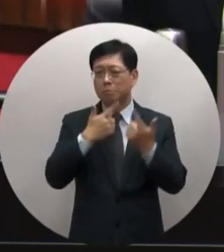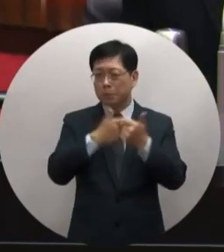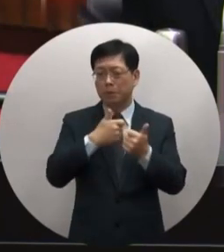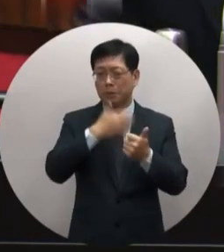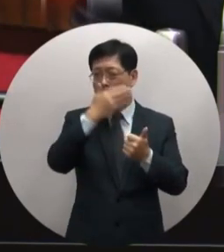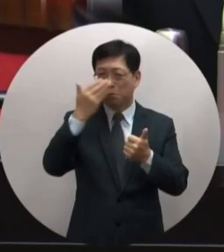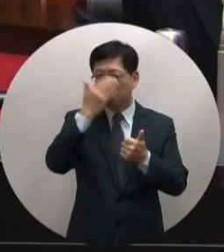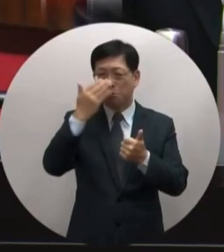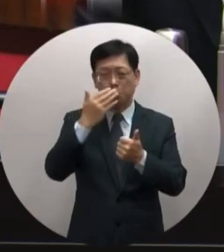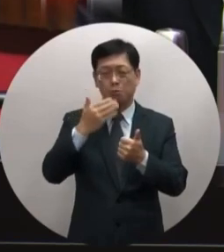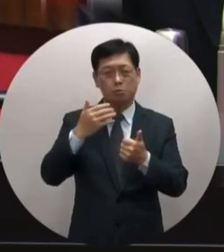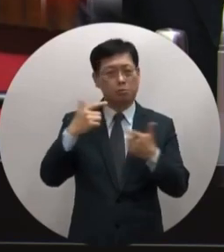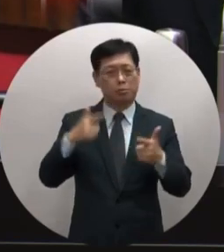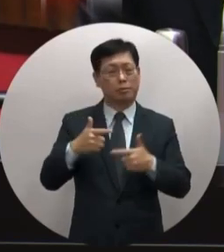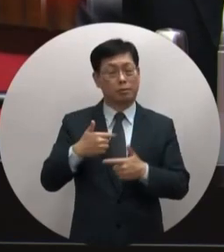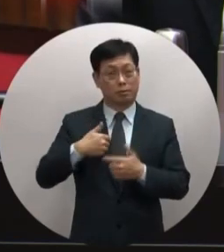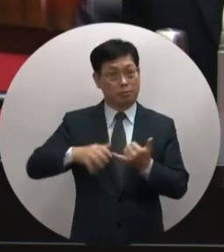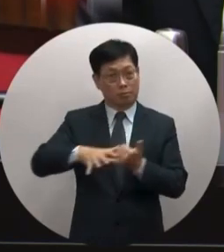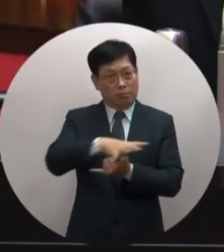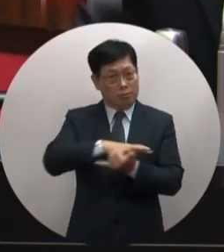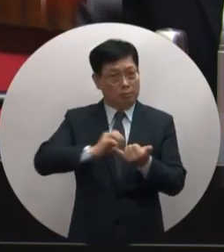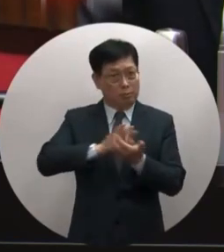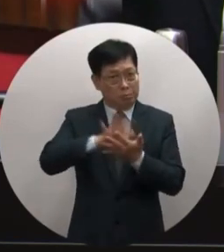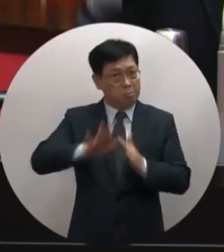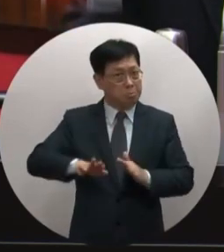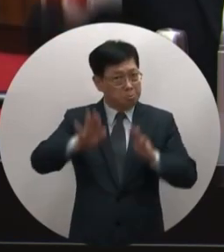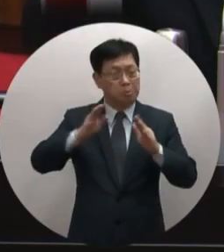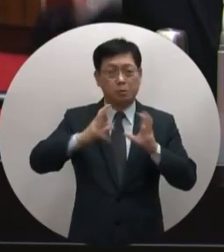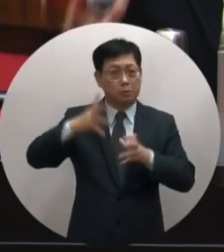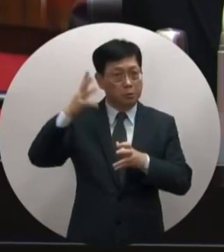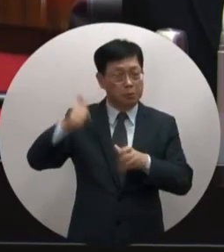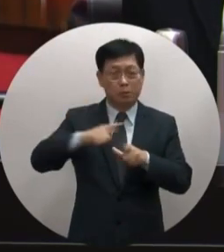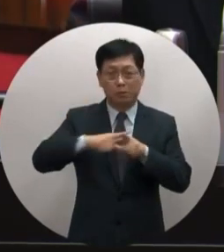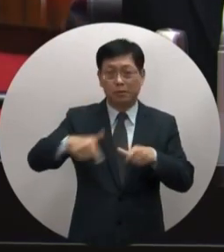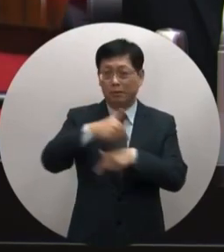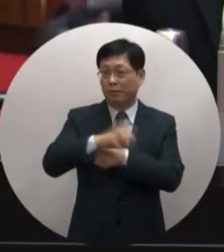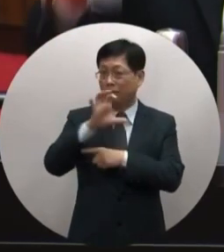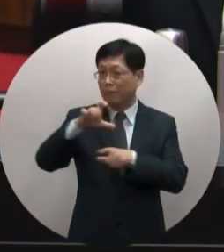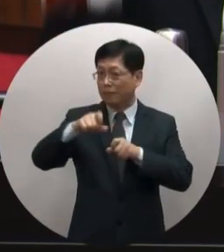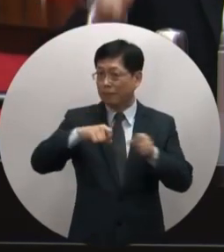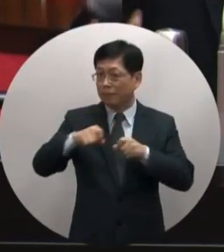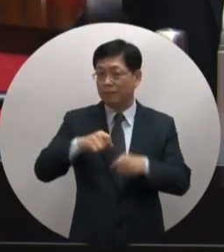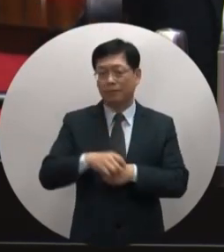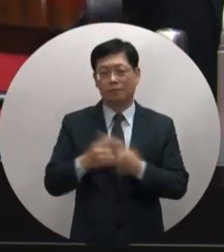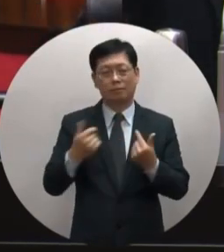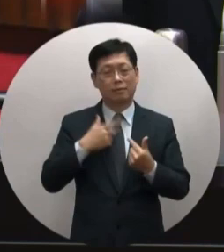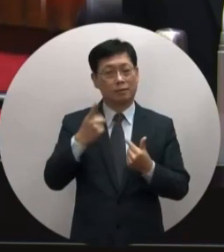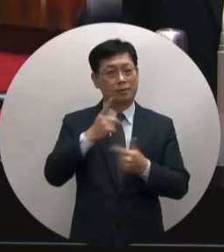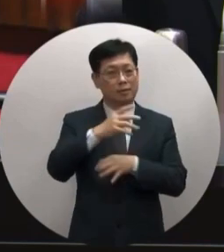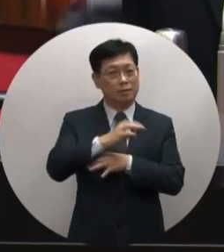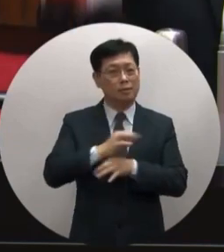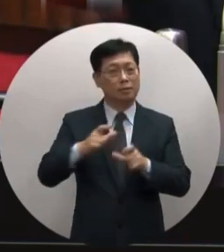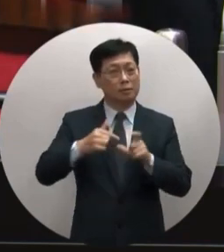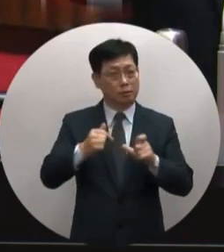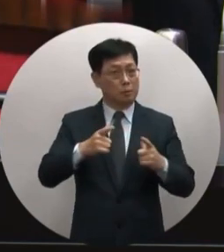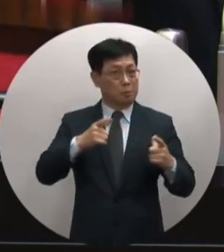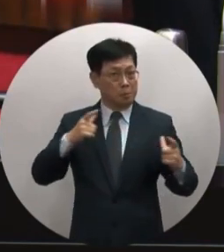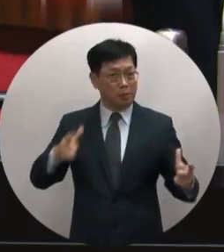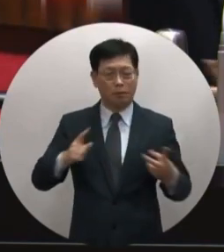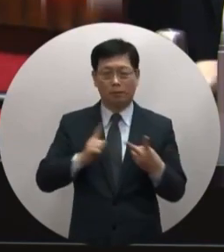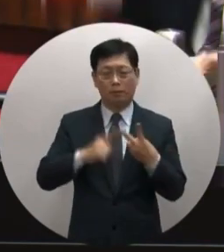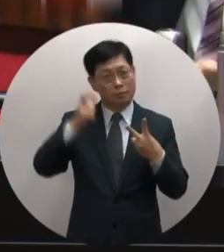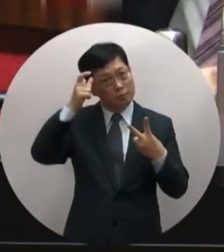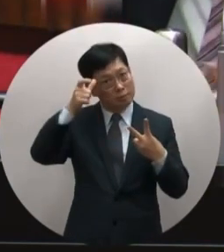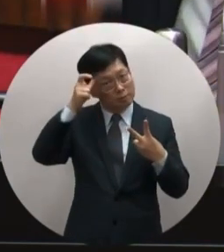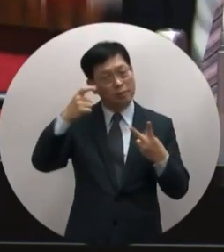客而已這個整個台灣的發展現在總統的大南方計畫包括科學園區擴展包括